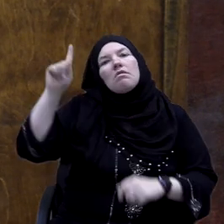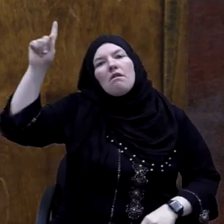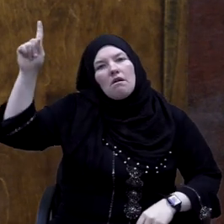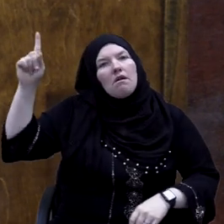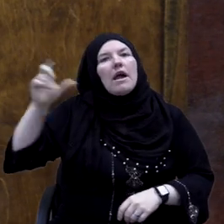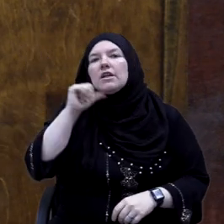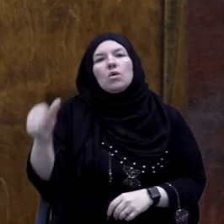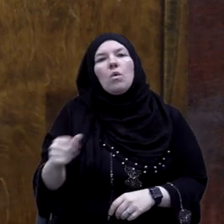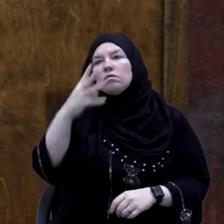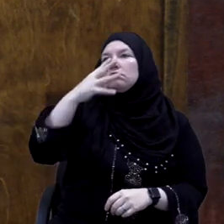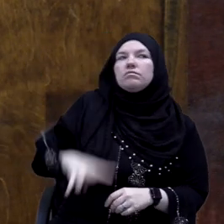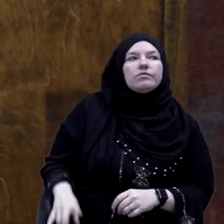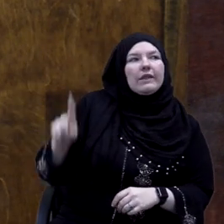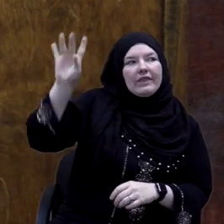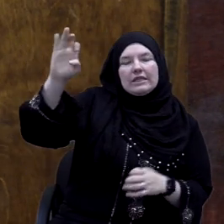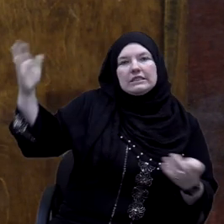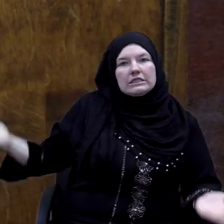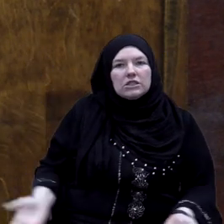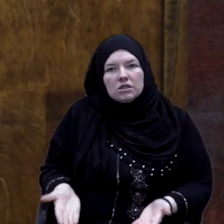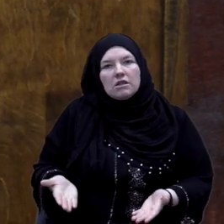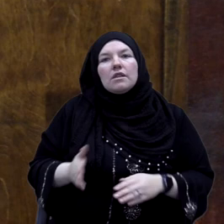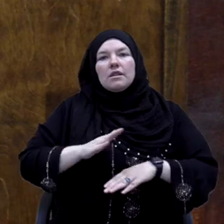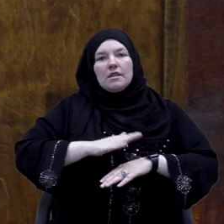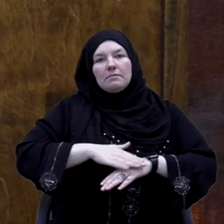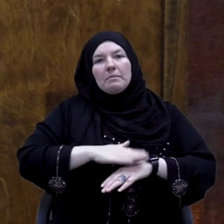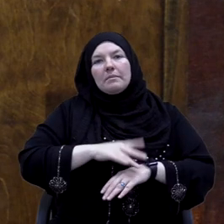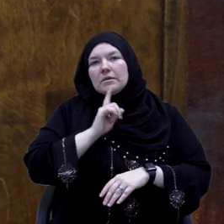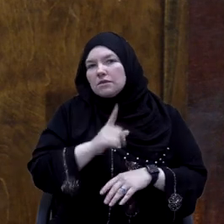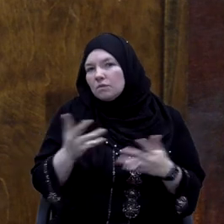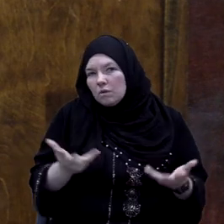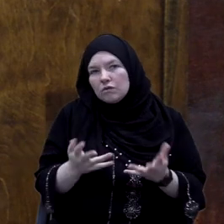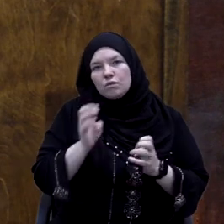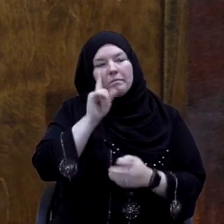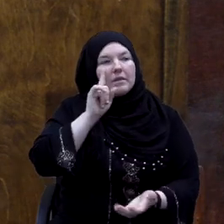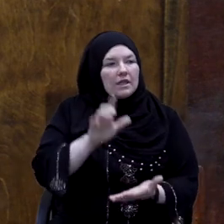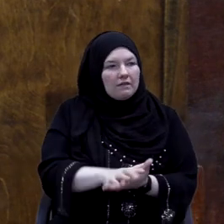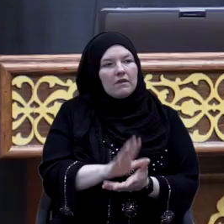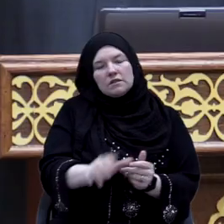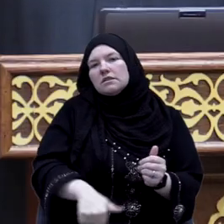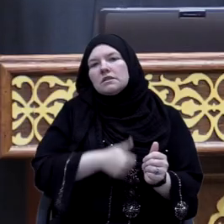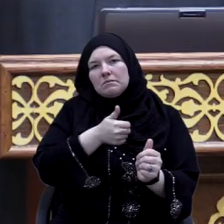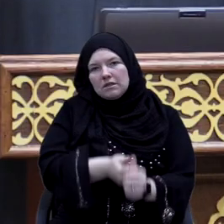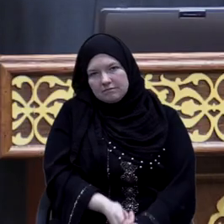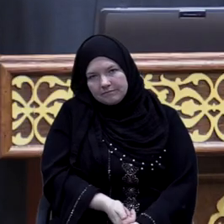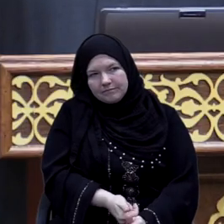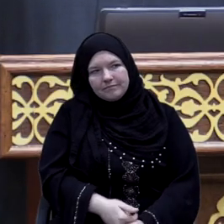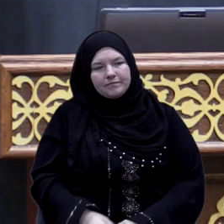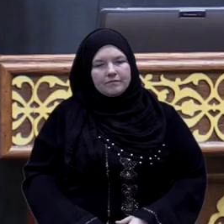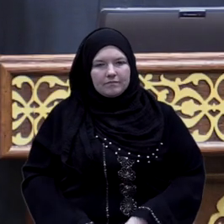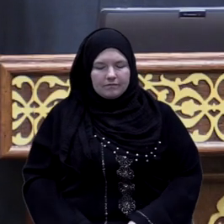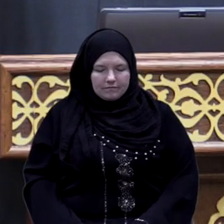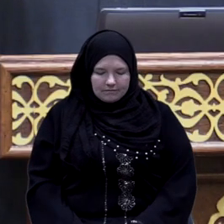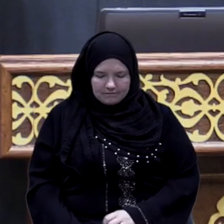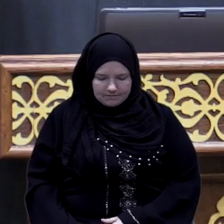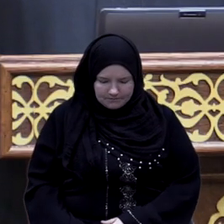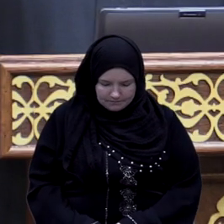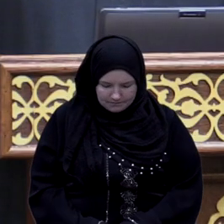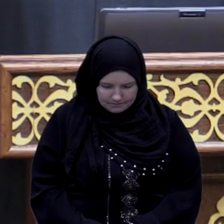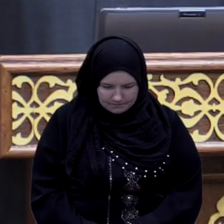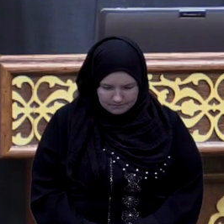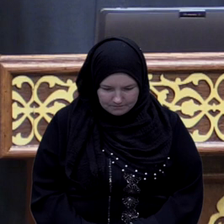His commands. The minimum is to believe and submit. أَلَا إِنَّ